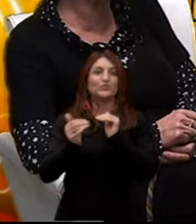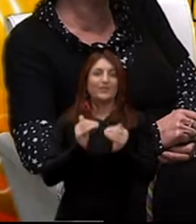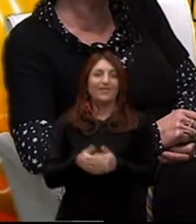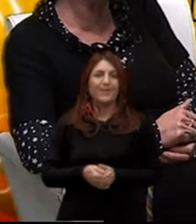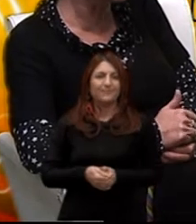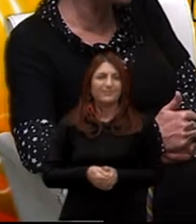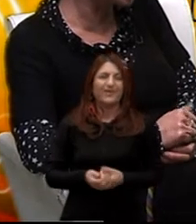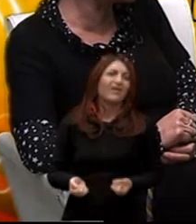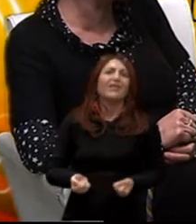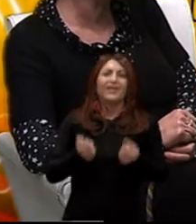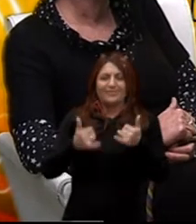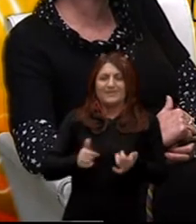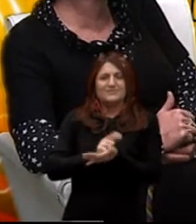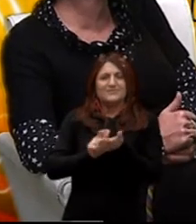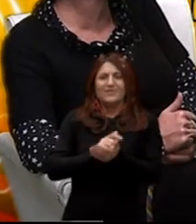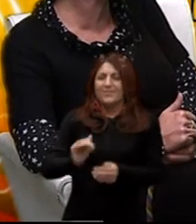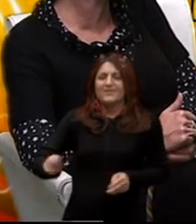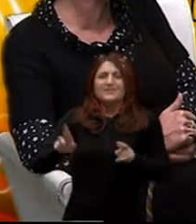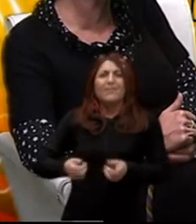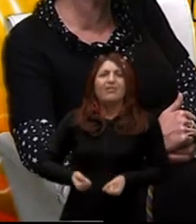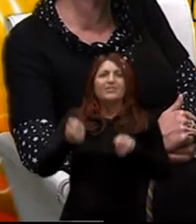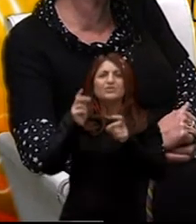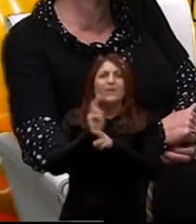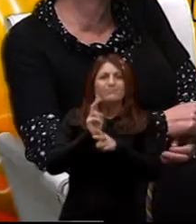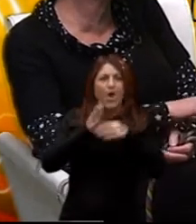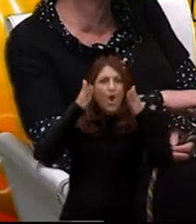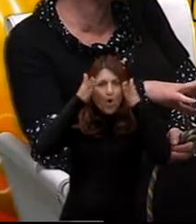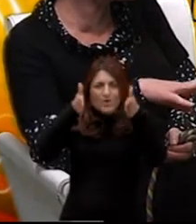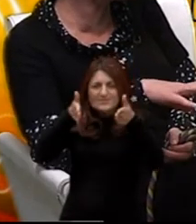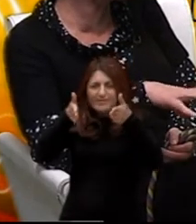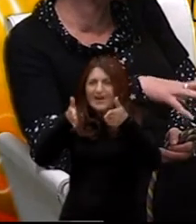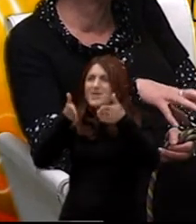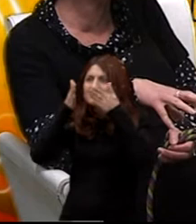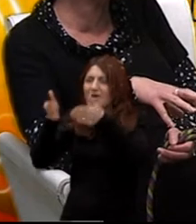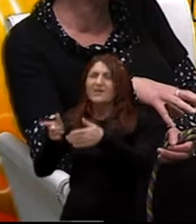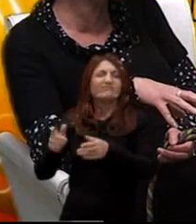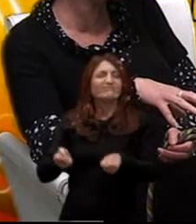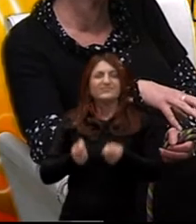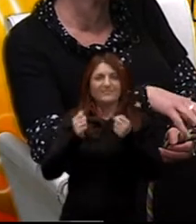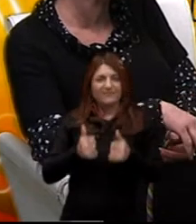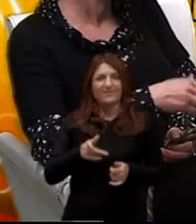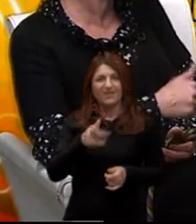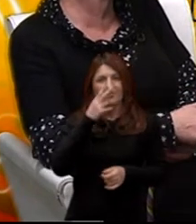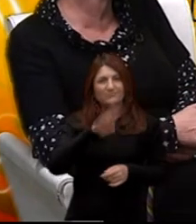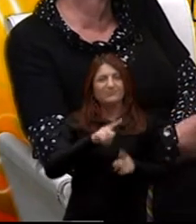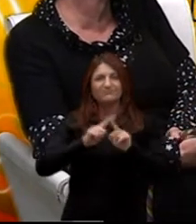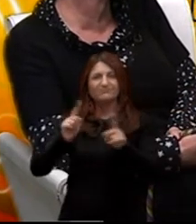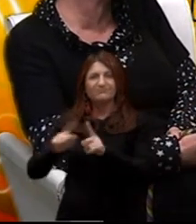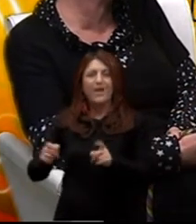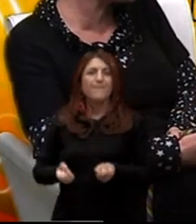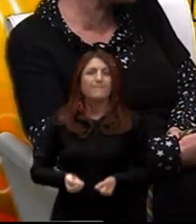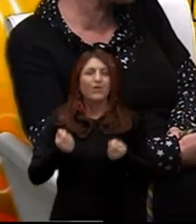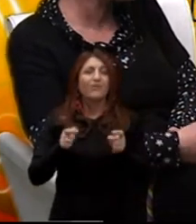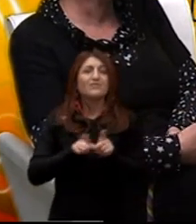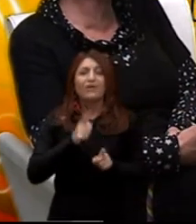velike poteškoće sa koncentracijom, sa usmjeravanjem pažnje, gdje vi to možete vidjeti u različitim poteškoćama. Znači, kod djece